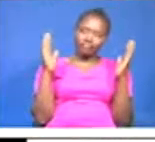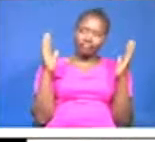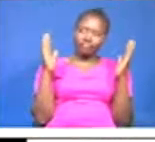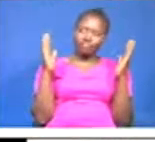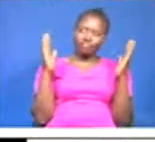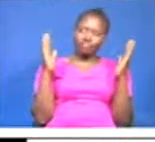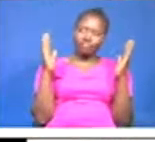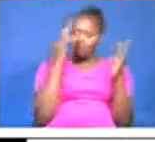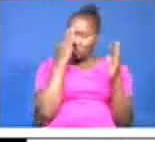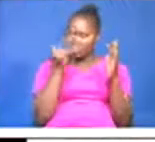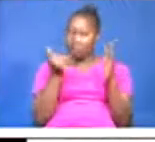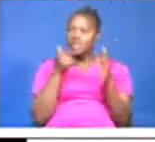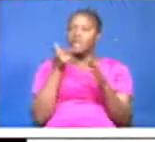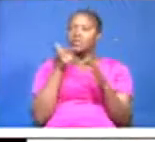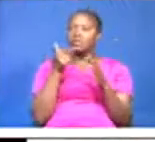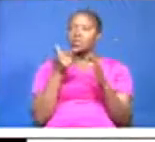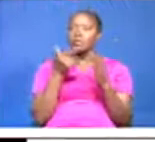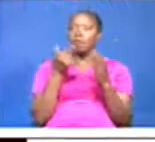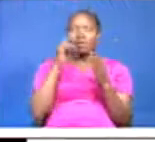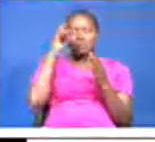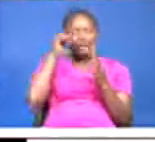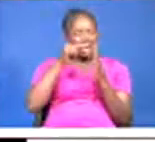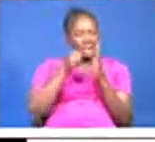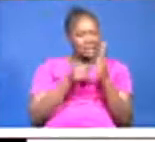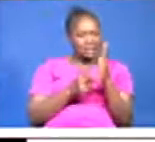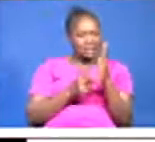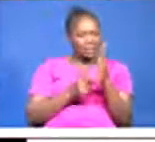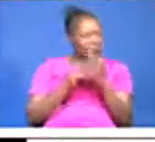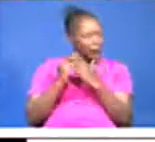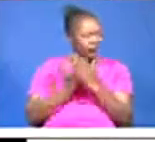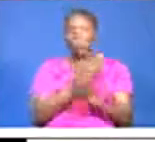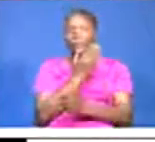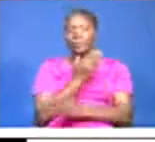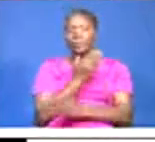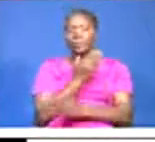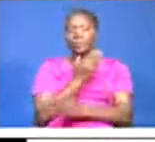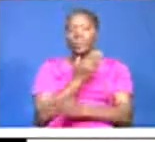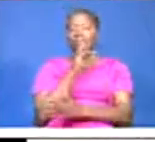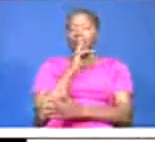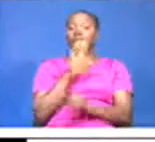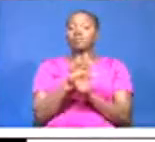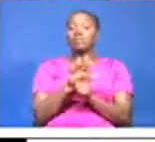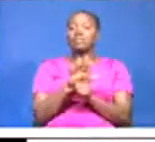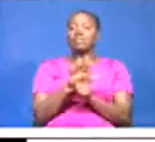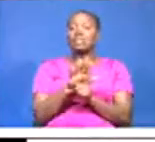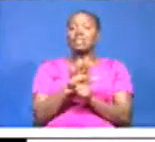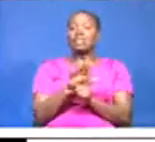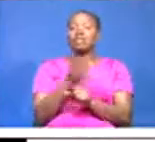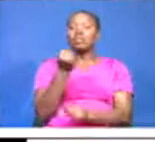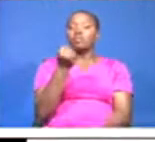Kwa sababu tumesema ile blacklisting iondolewe. Na watu wameniahidi ya kwamba watu milioni